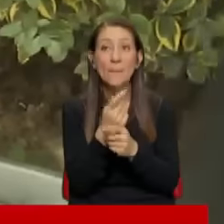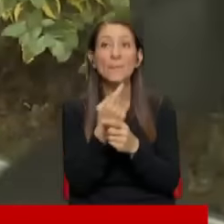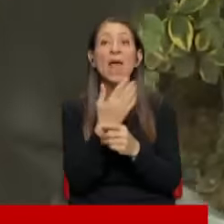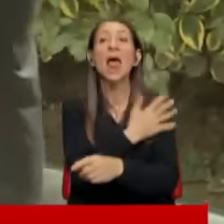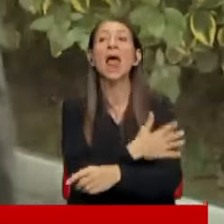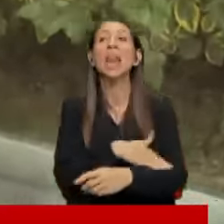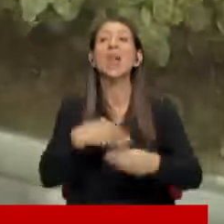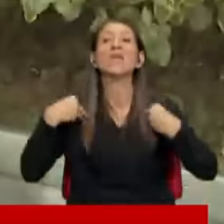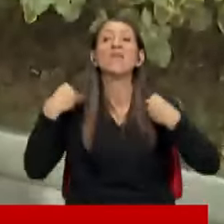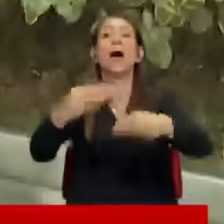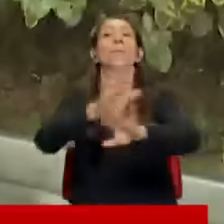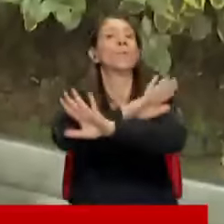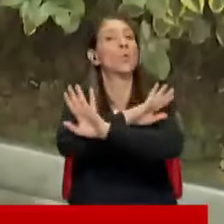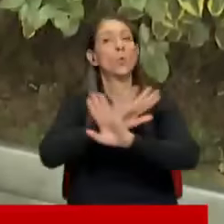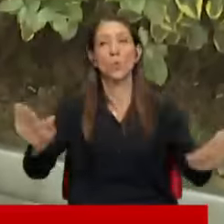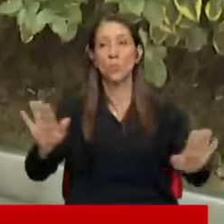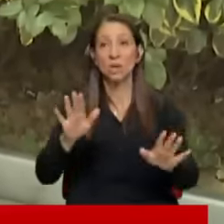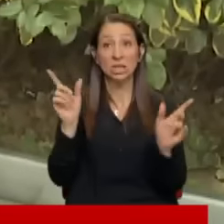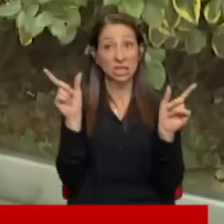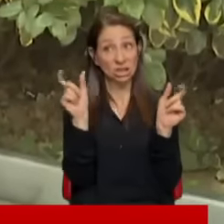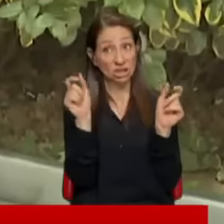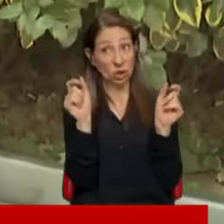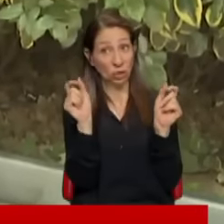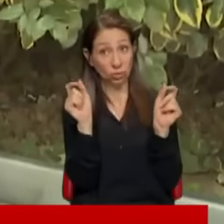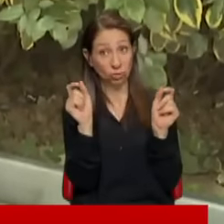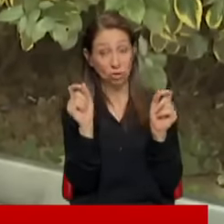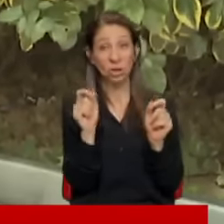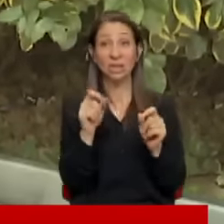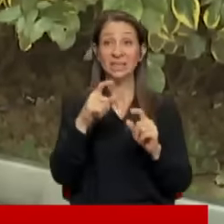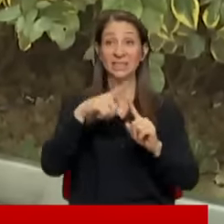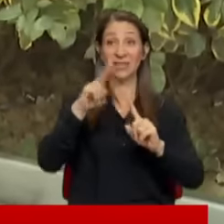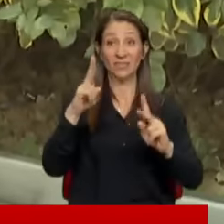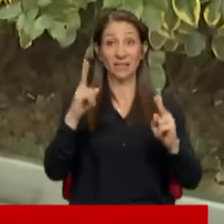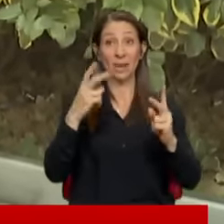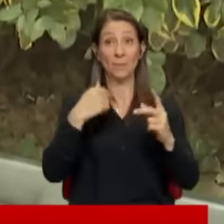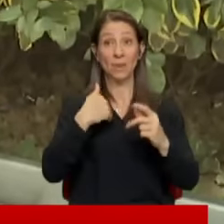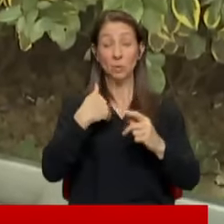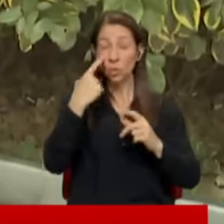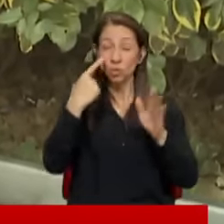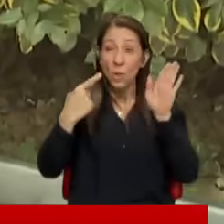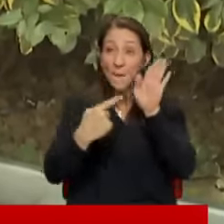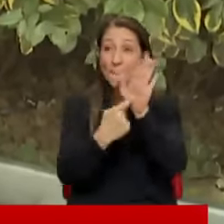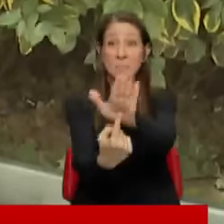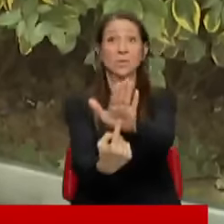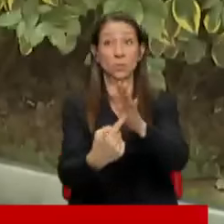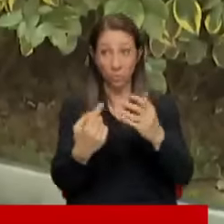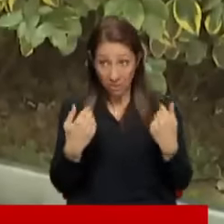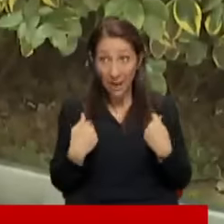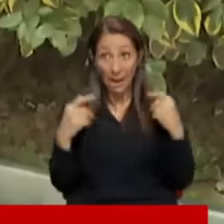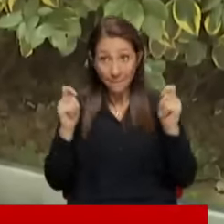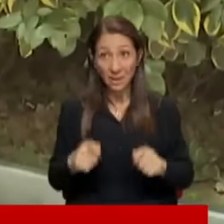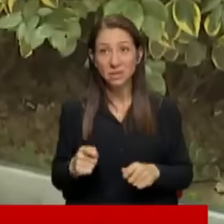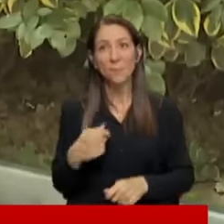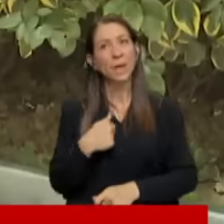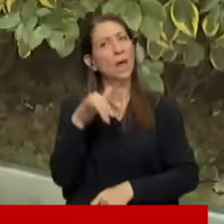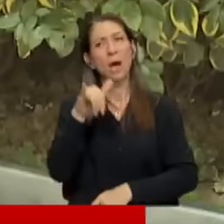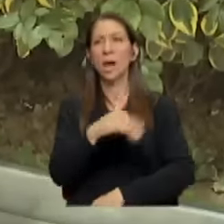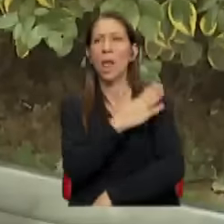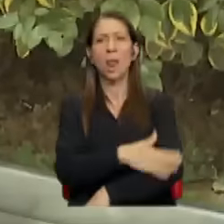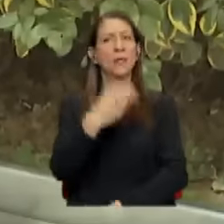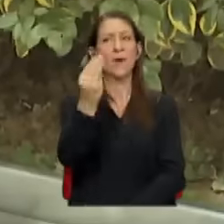helal etmiyorum. Kalkıp da istakozunu televizyonda benim gözüme basa basa gösterirse ben de